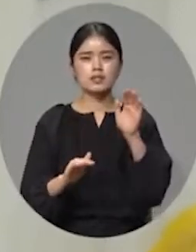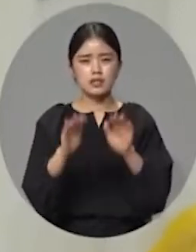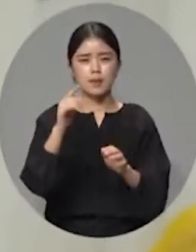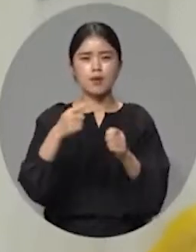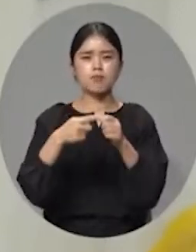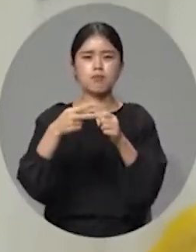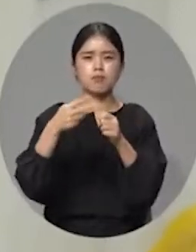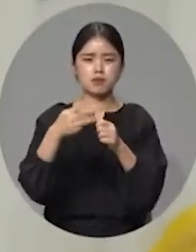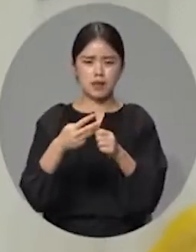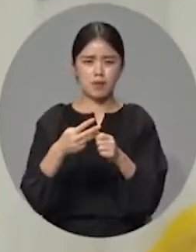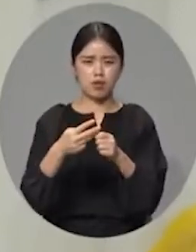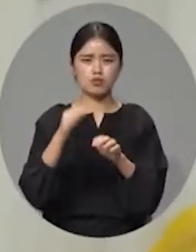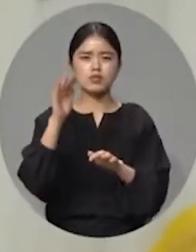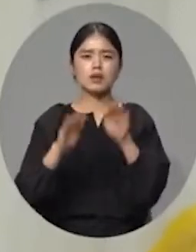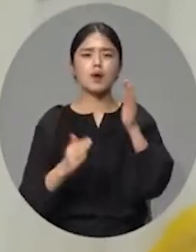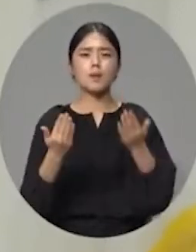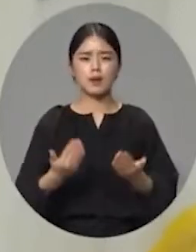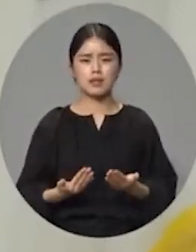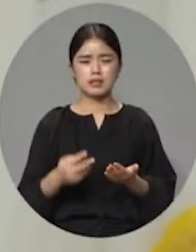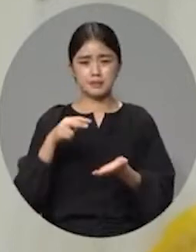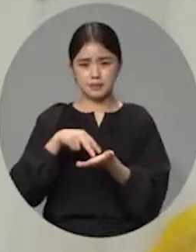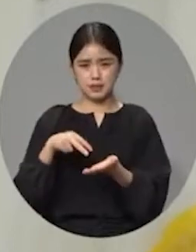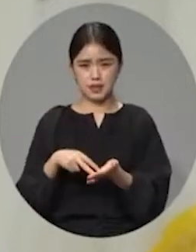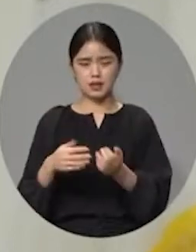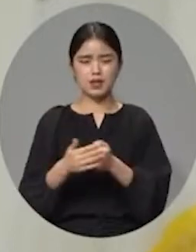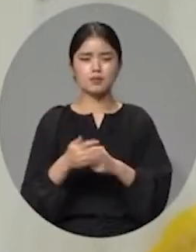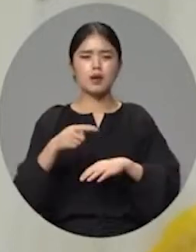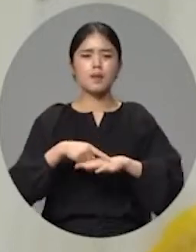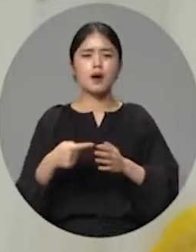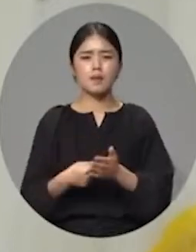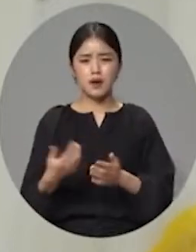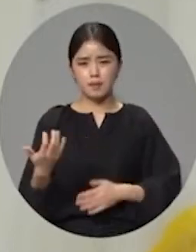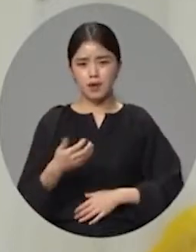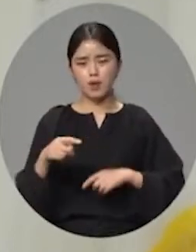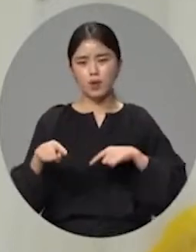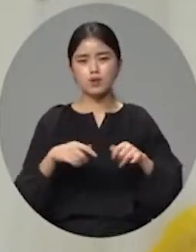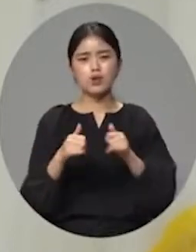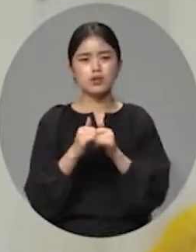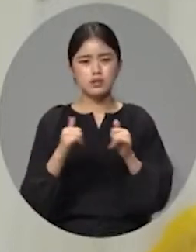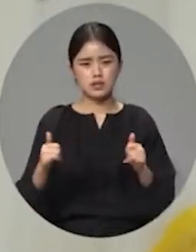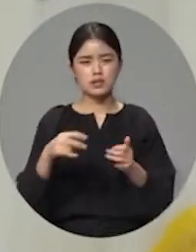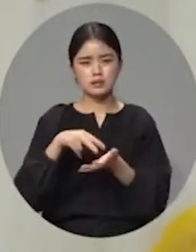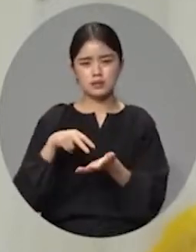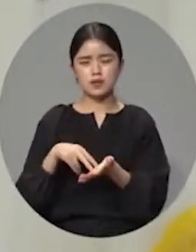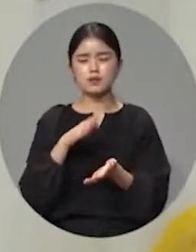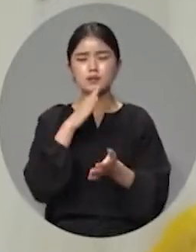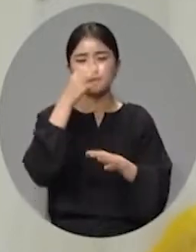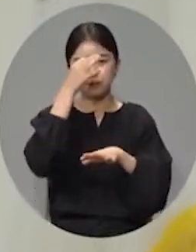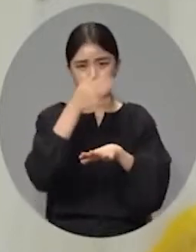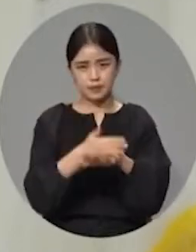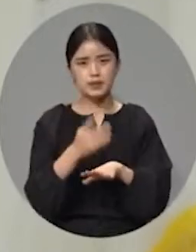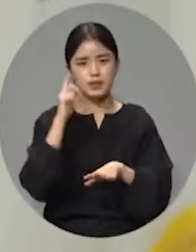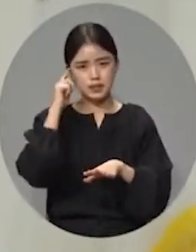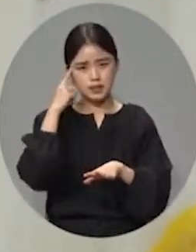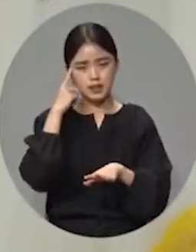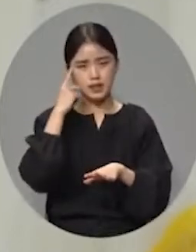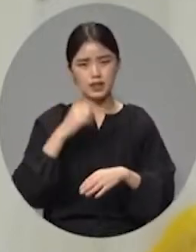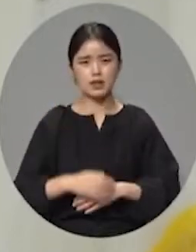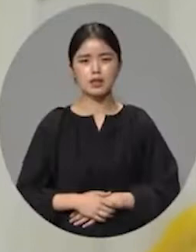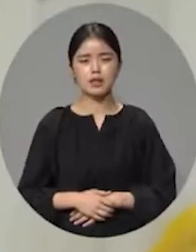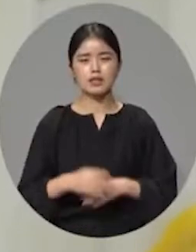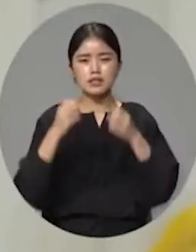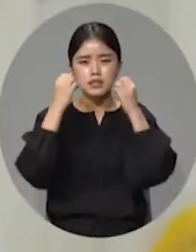삼중차별을 받고 있다는 얘기를 들어서 정말 그 가슴이 아팠고 정치인으로서 송구스러운 마음뿐입니다. 새